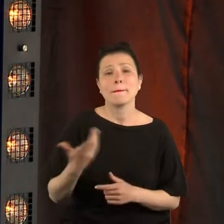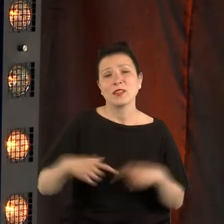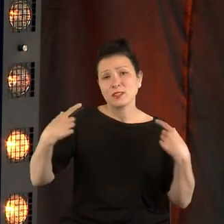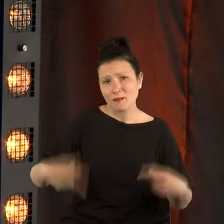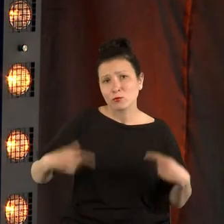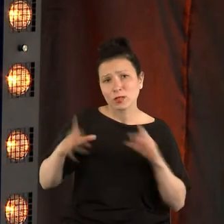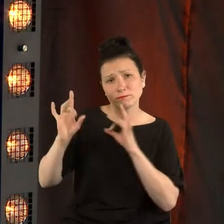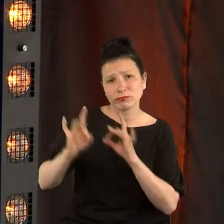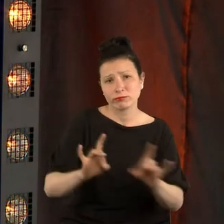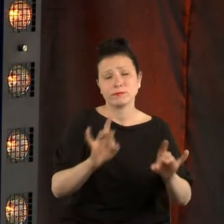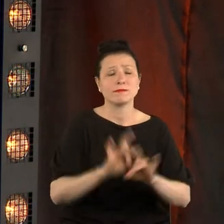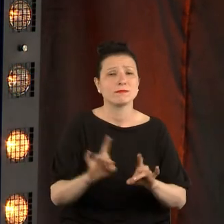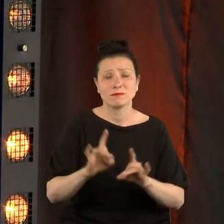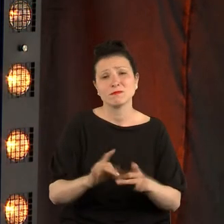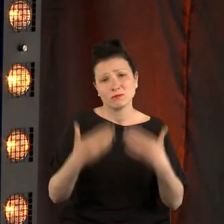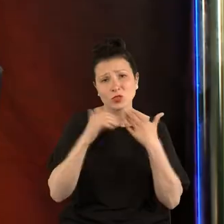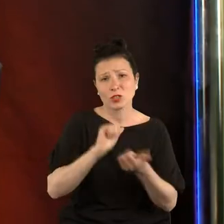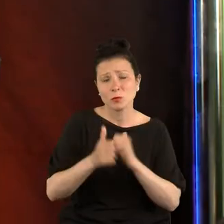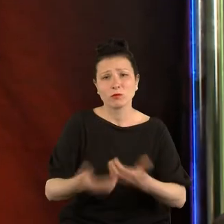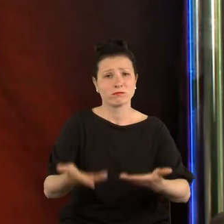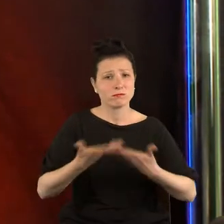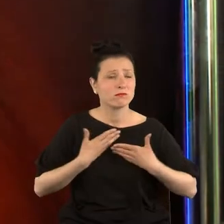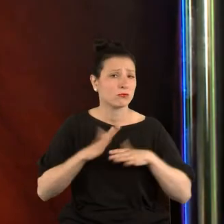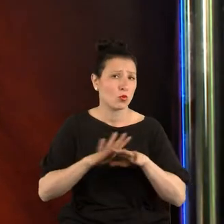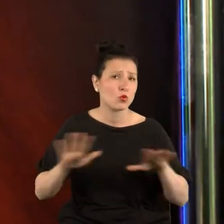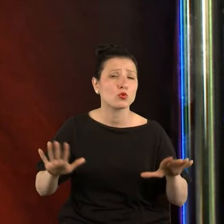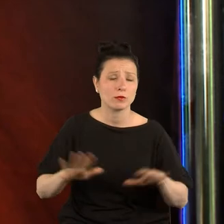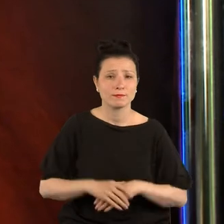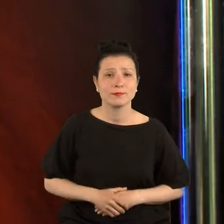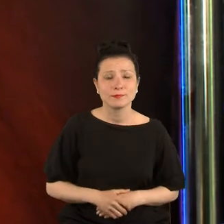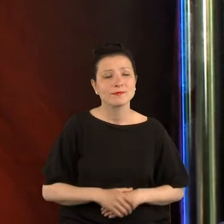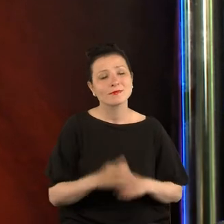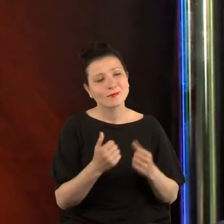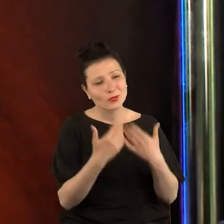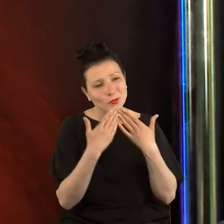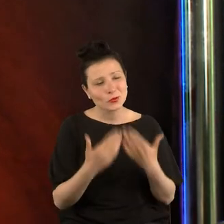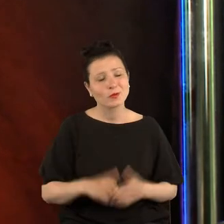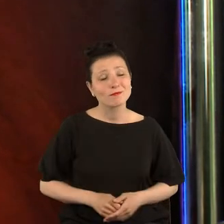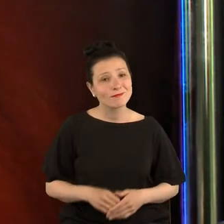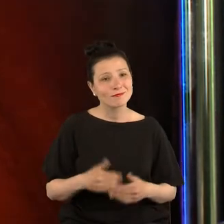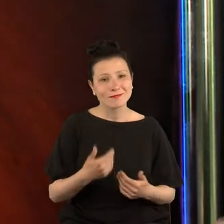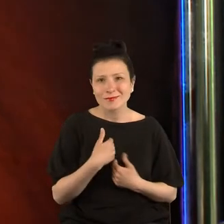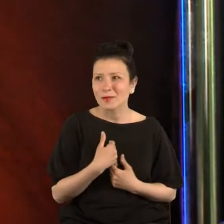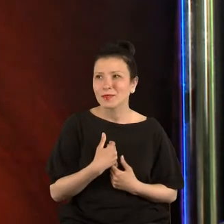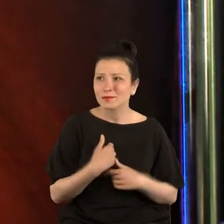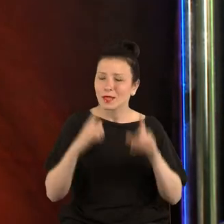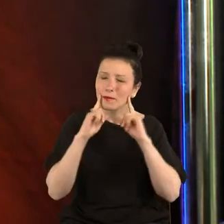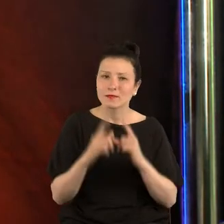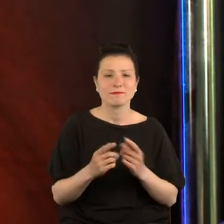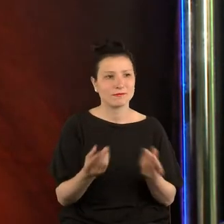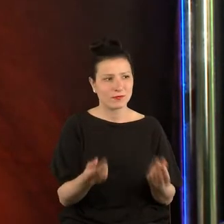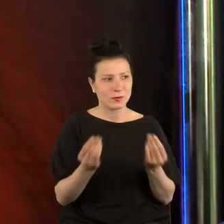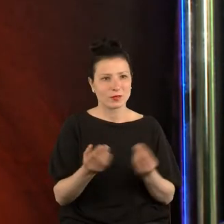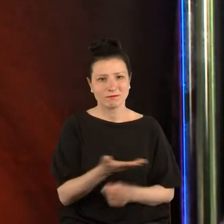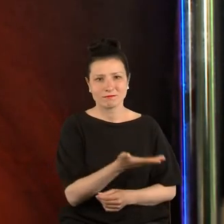dał mi bardzo dużo. Bardzo dziękuję za to. To dla mnie jest rzeczywiście niezwykłe, jak wy o tym